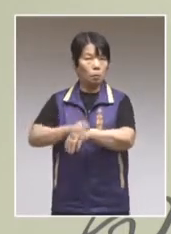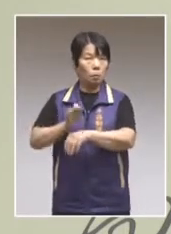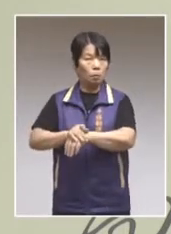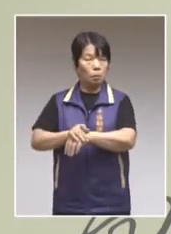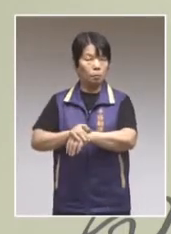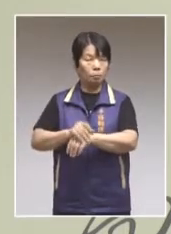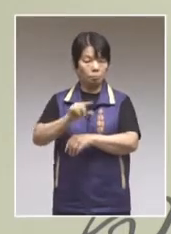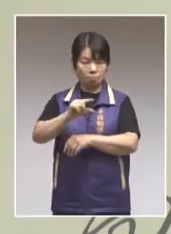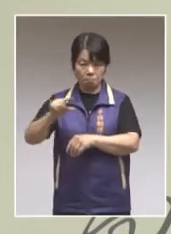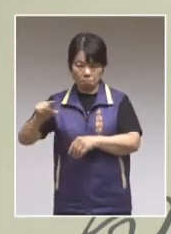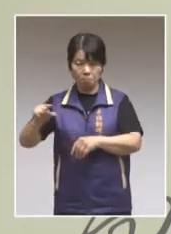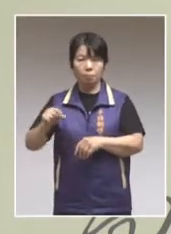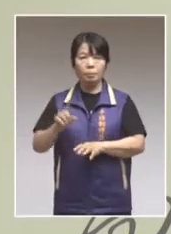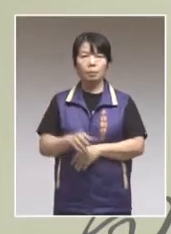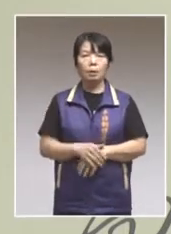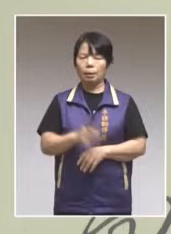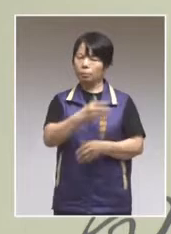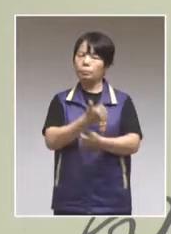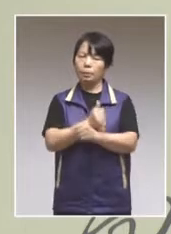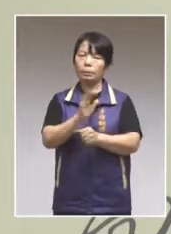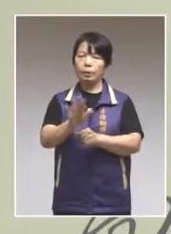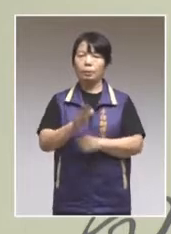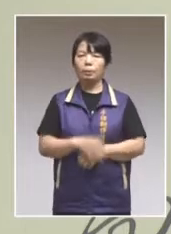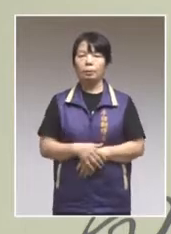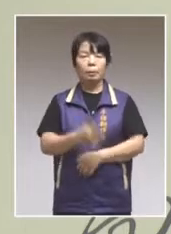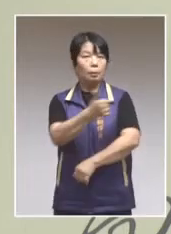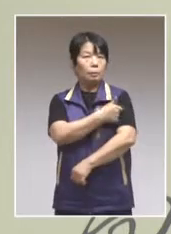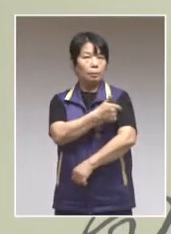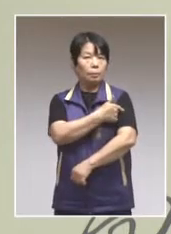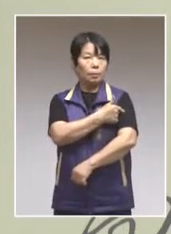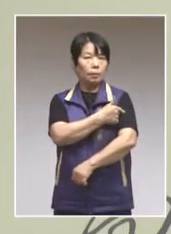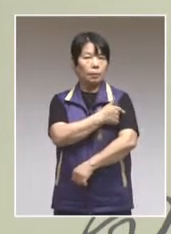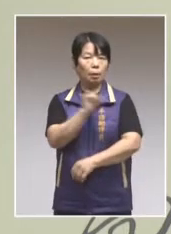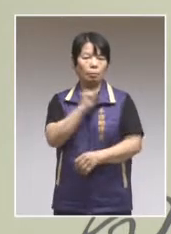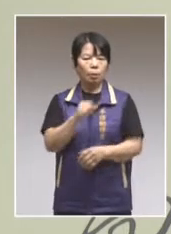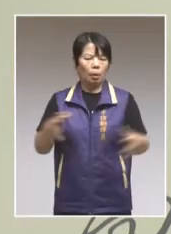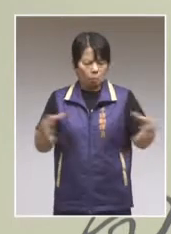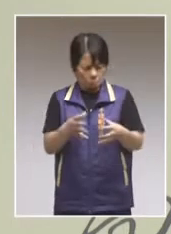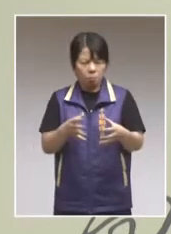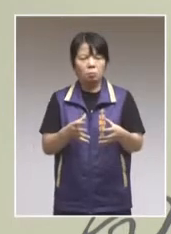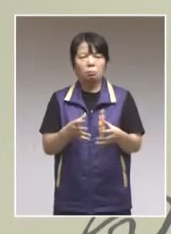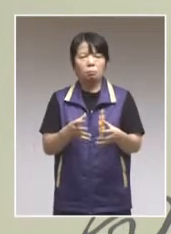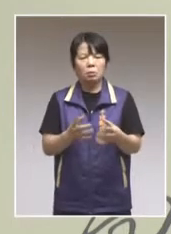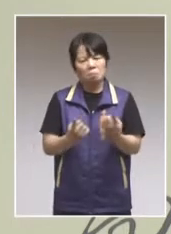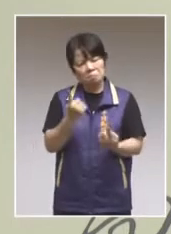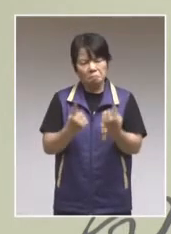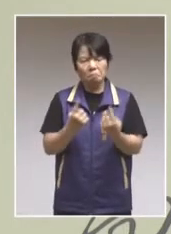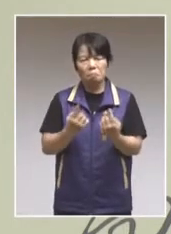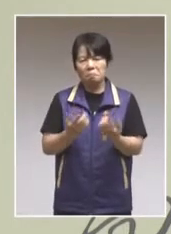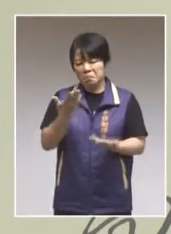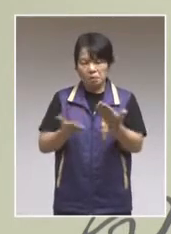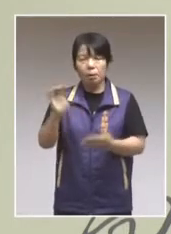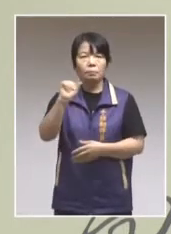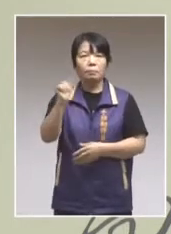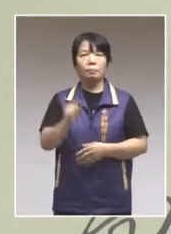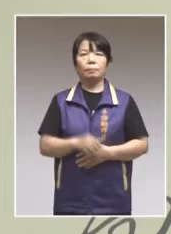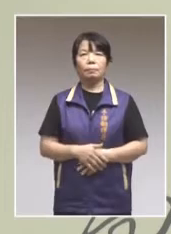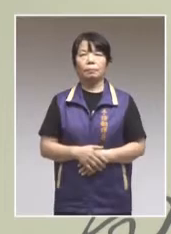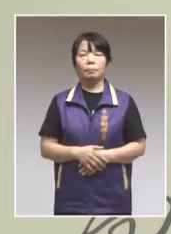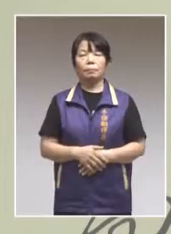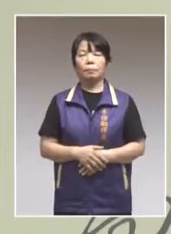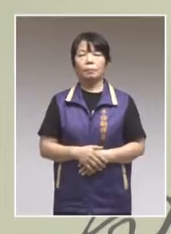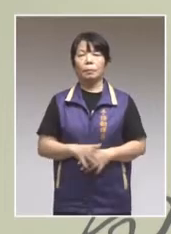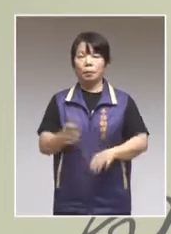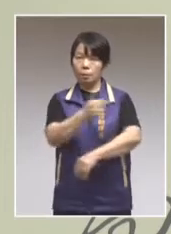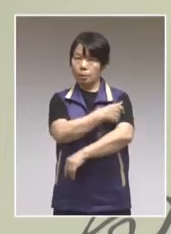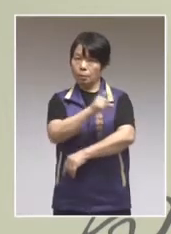验哦。原则上，疫苗本来就没有办法放在一起比较啦。那疫苗的我